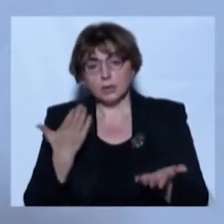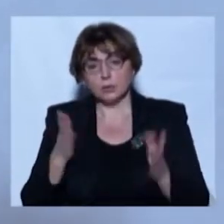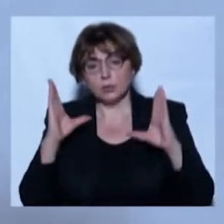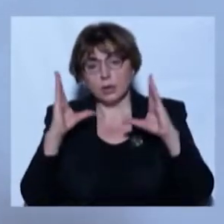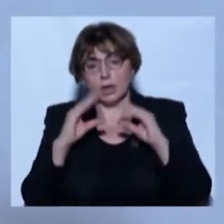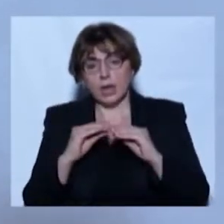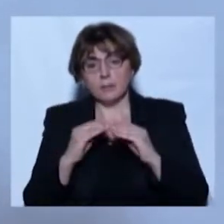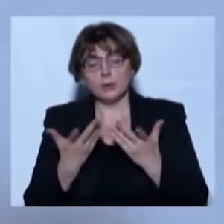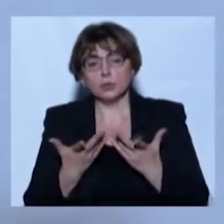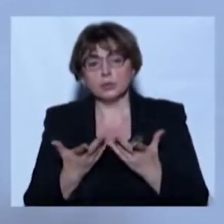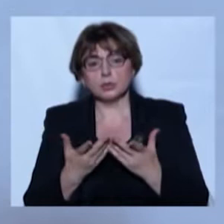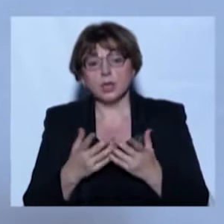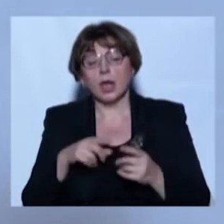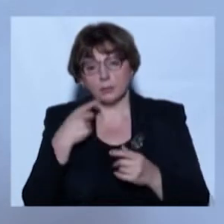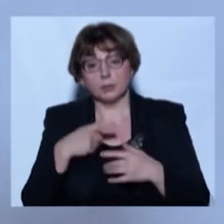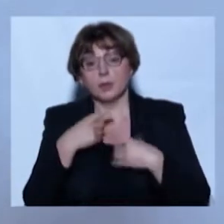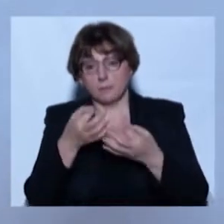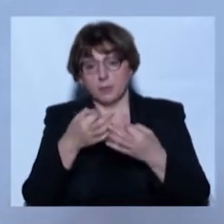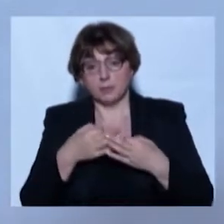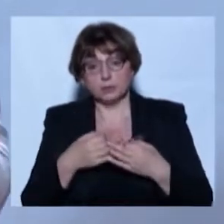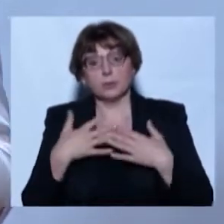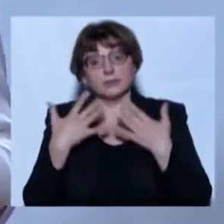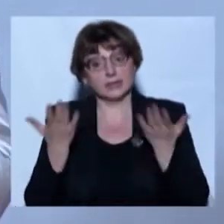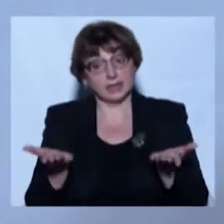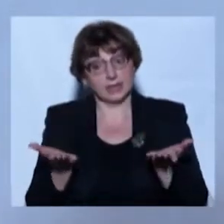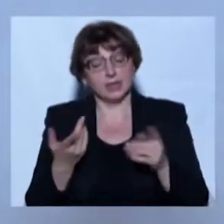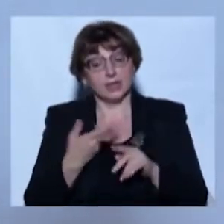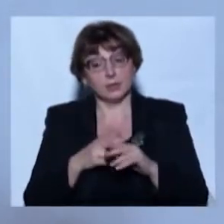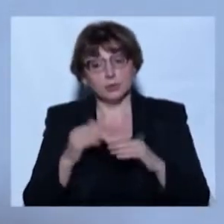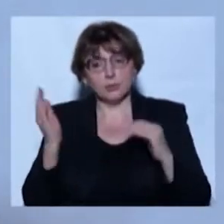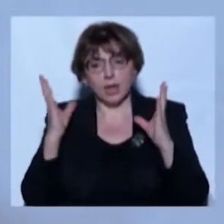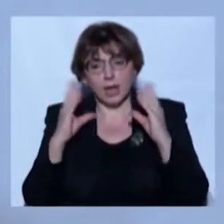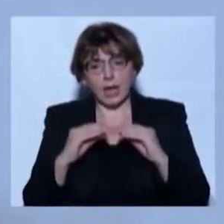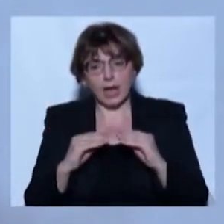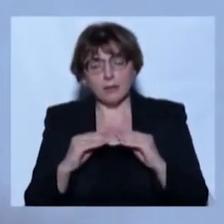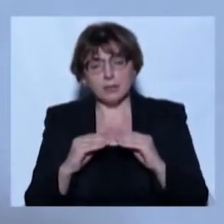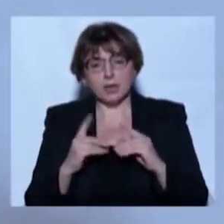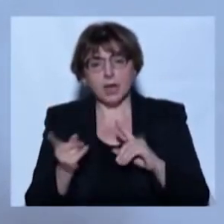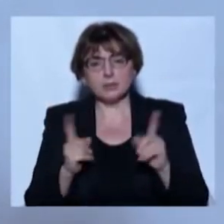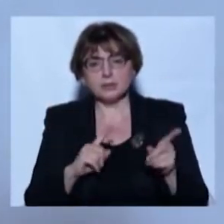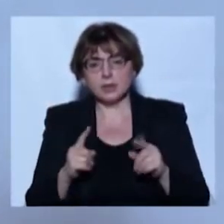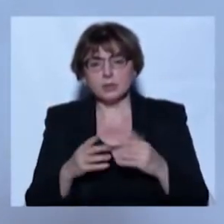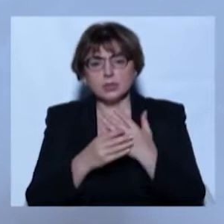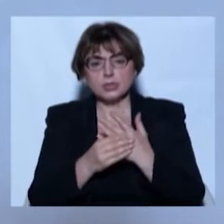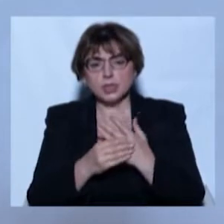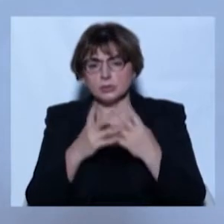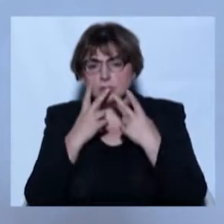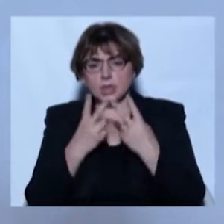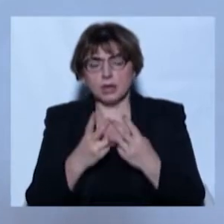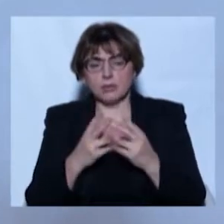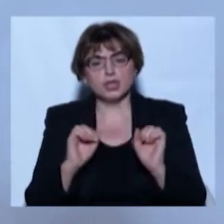თქვენგანი მიპასუხებთ, რომ დღისით, რადგან ღამით გზის გაგნება ან ამა თუ იმ სხეულის